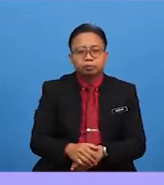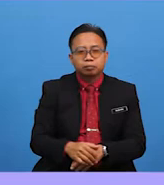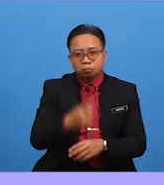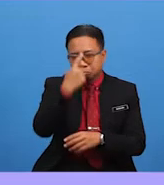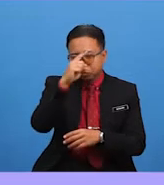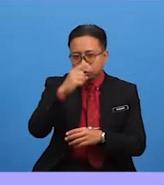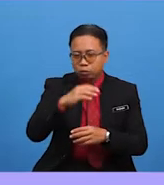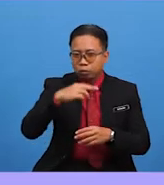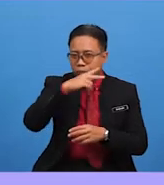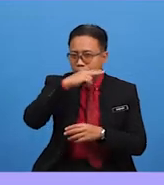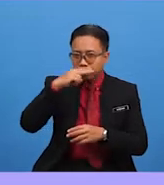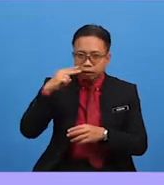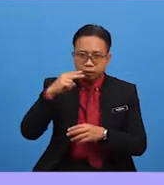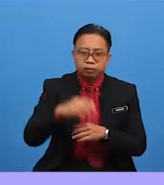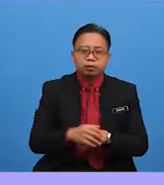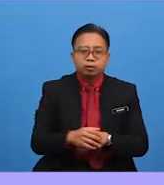Pelampung.